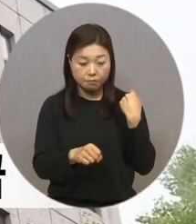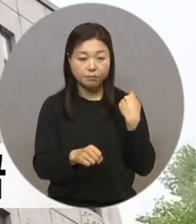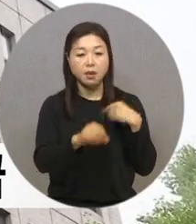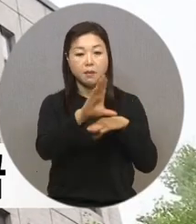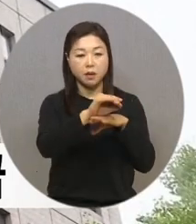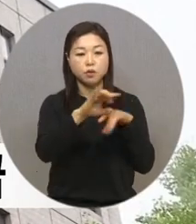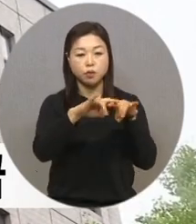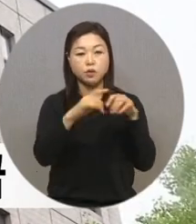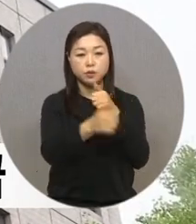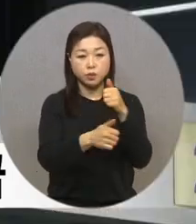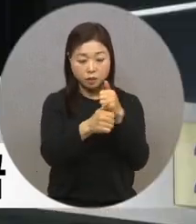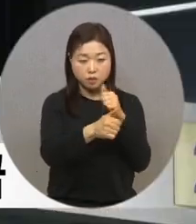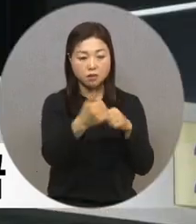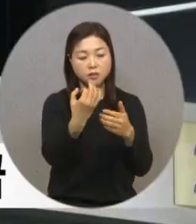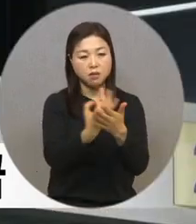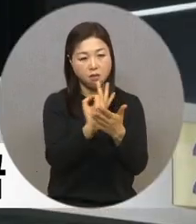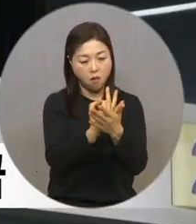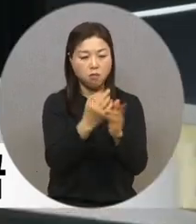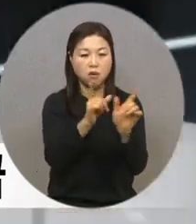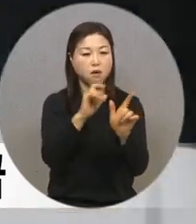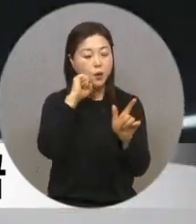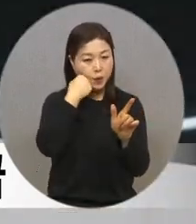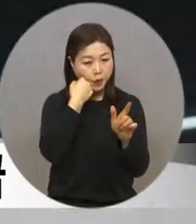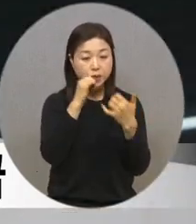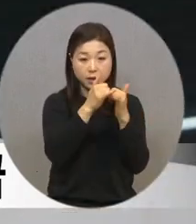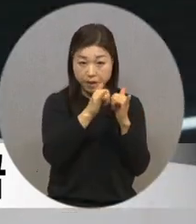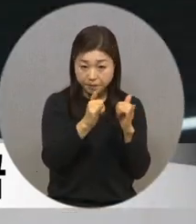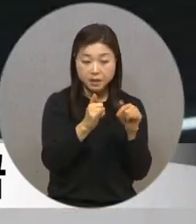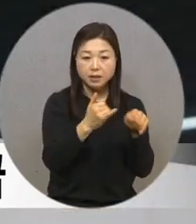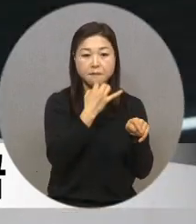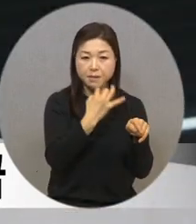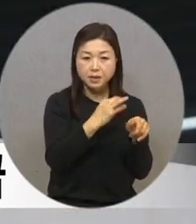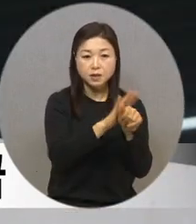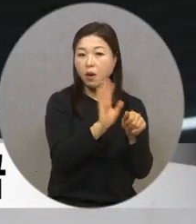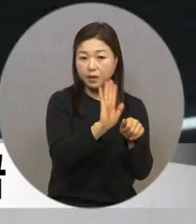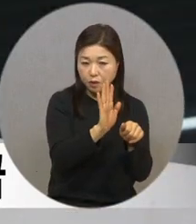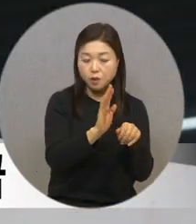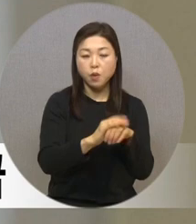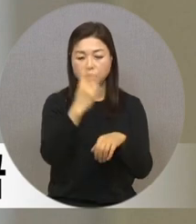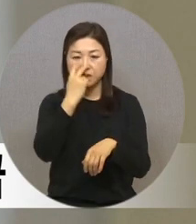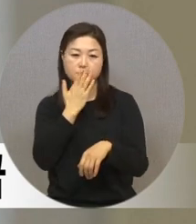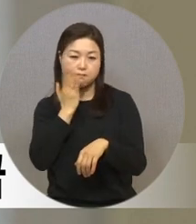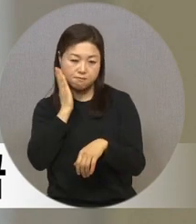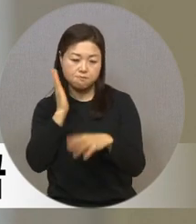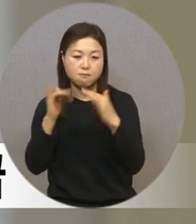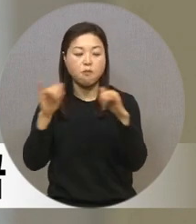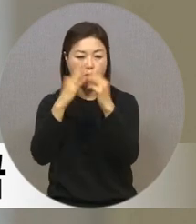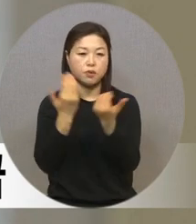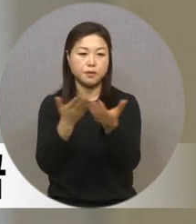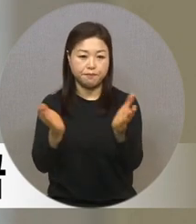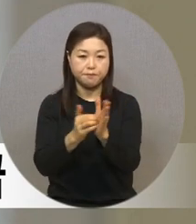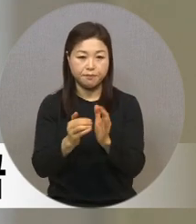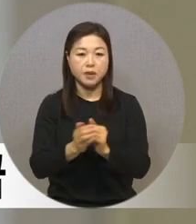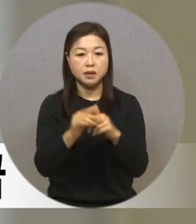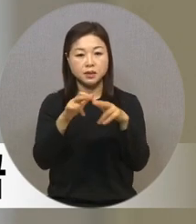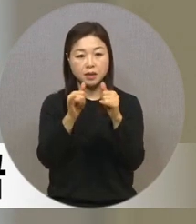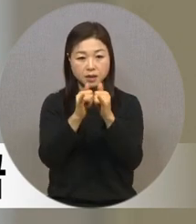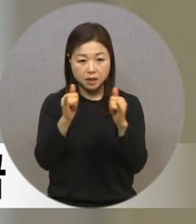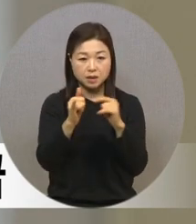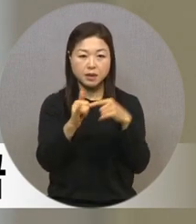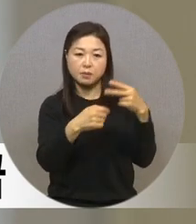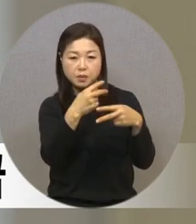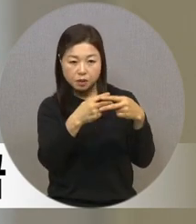보급 대상을 저소득층에서 전체 시각 청각 장애인으로 확대한 바 있습니다 또 장애인의 미디어 이용 격차